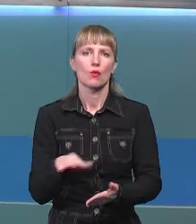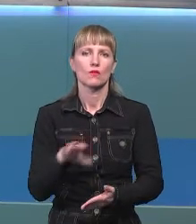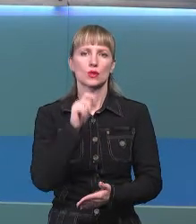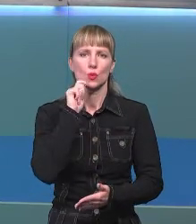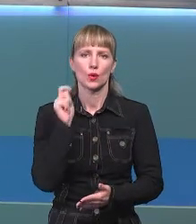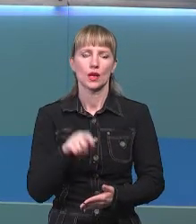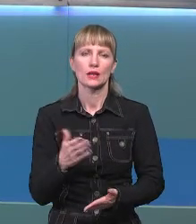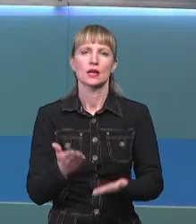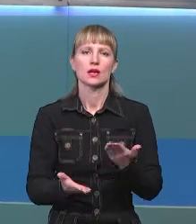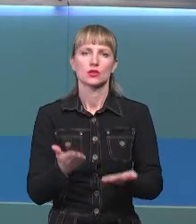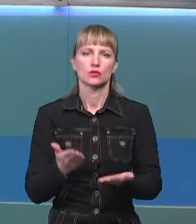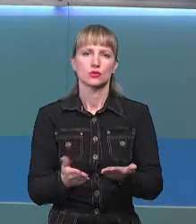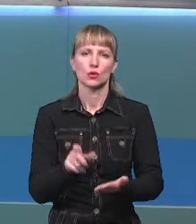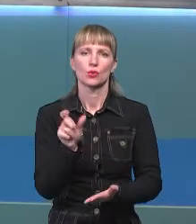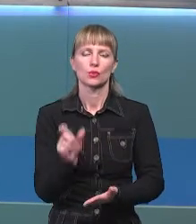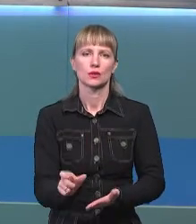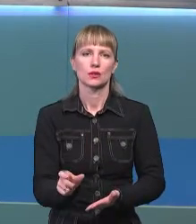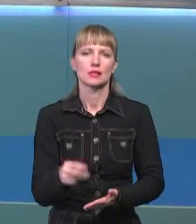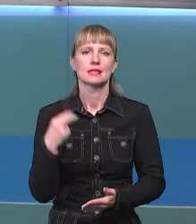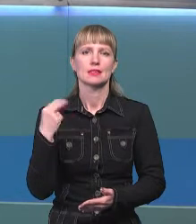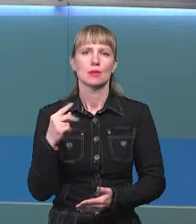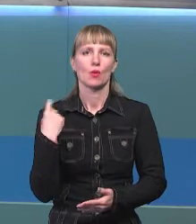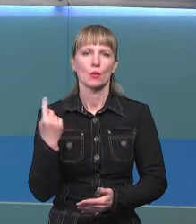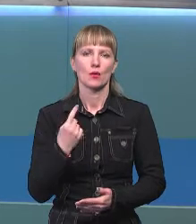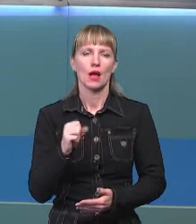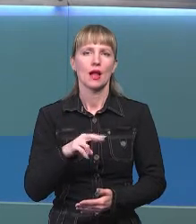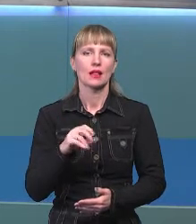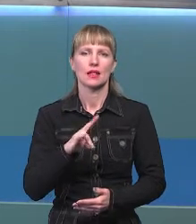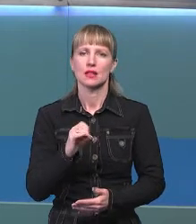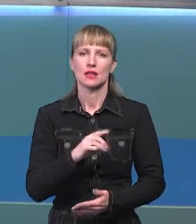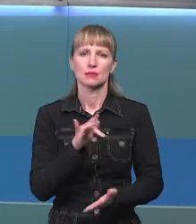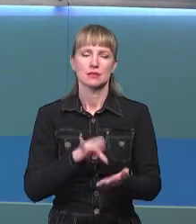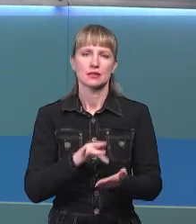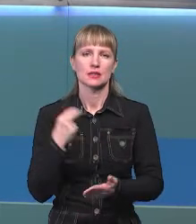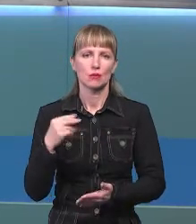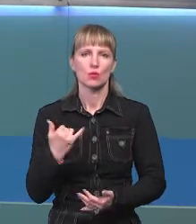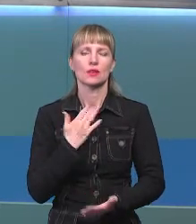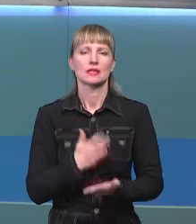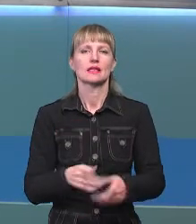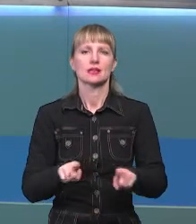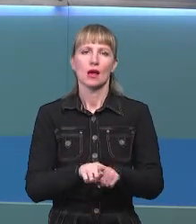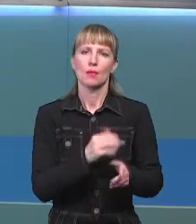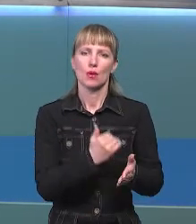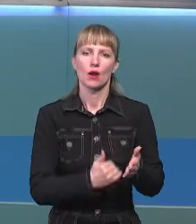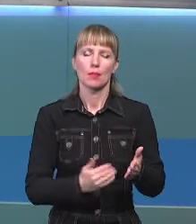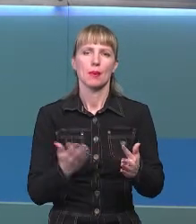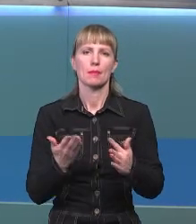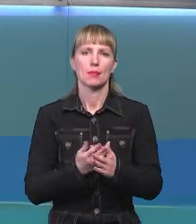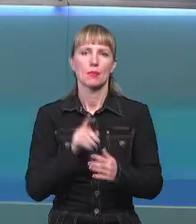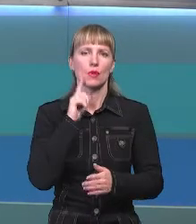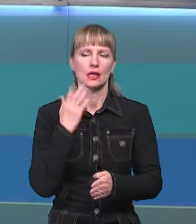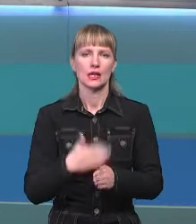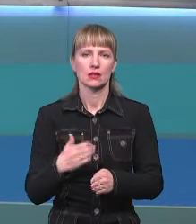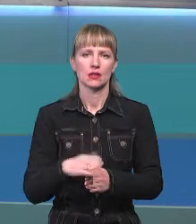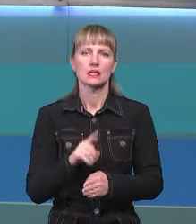Україні. Якщо людина з Запорізької області, але не з міста Запоріжжя, в нас є така ж сама програма пільгового молодіжного